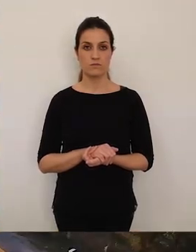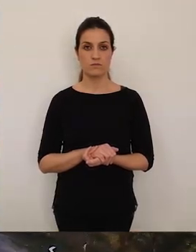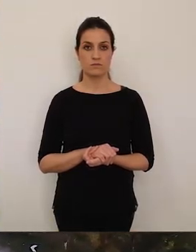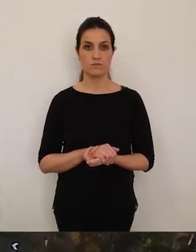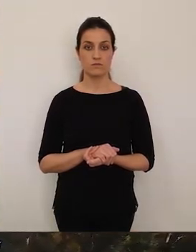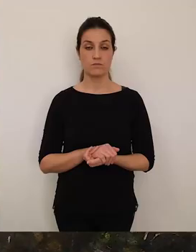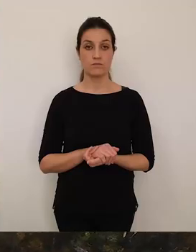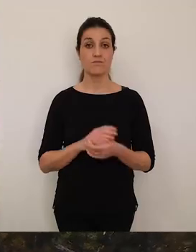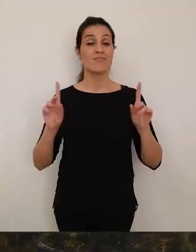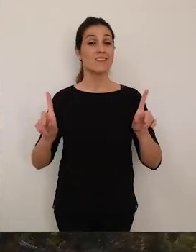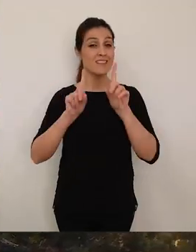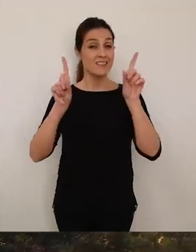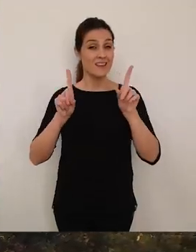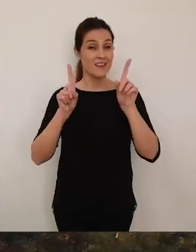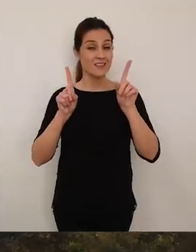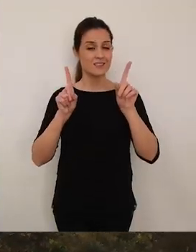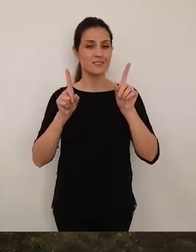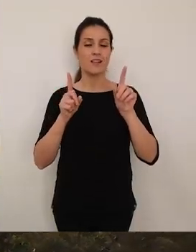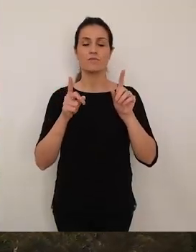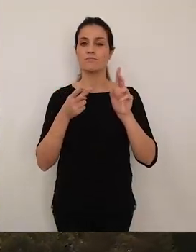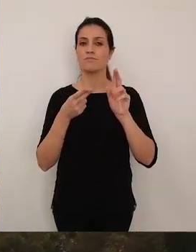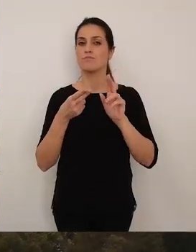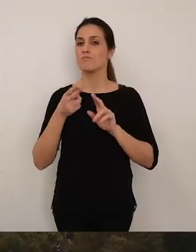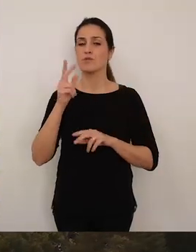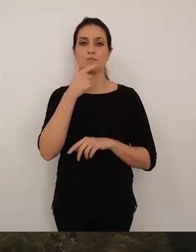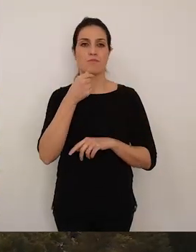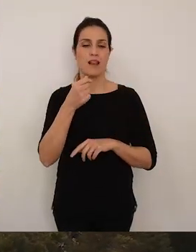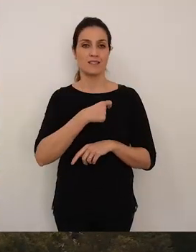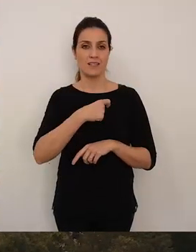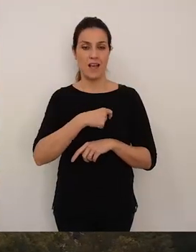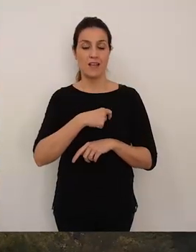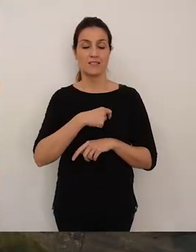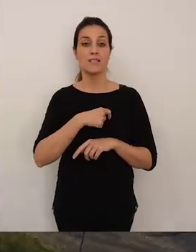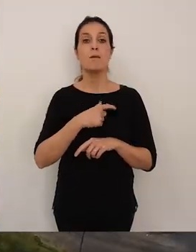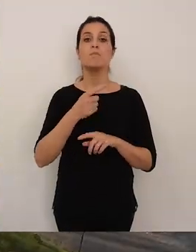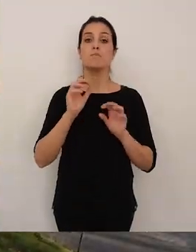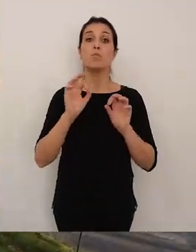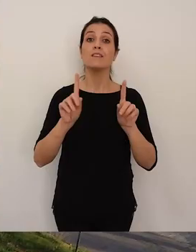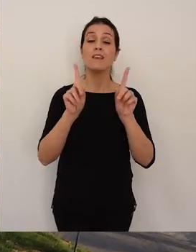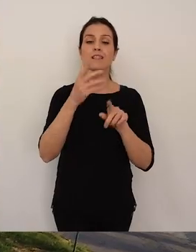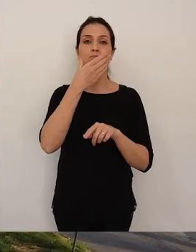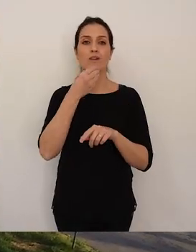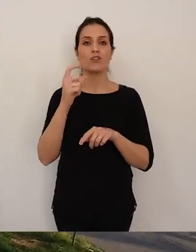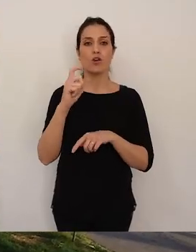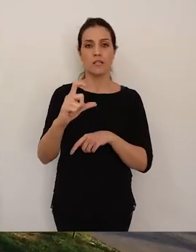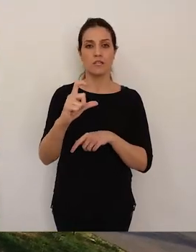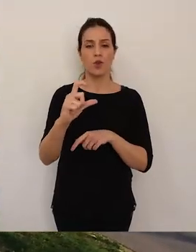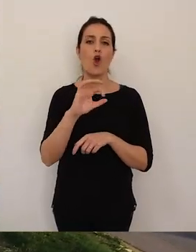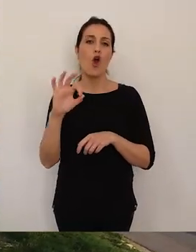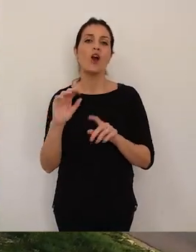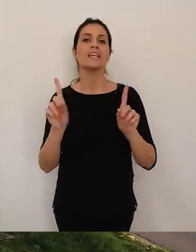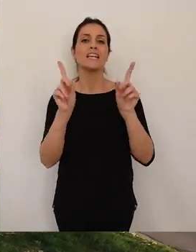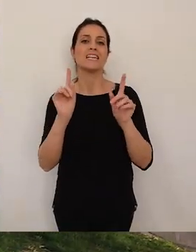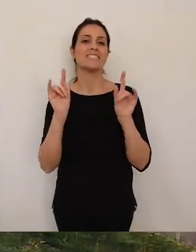Uno degli edifici più suggestivi di Tricase è la Chiesa della Madonna di Costantinopoli, conosciuta anche come la Chiesa dei Diavoli.